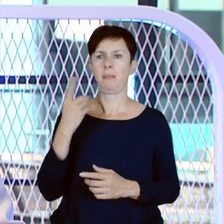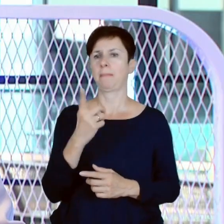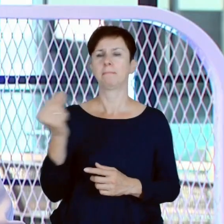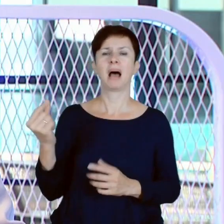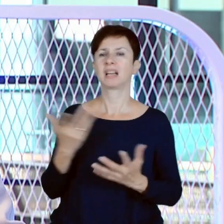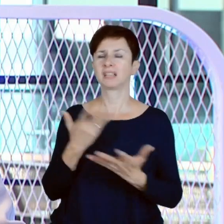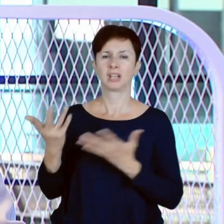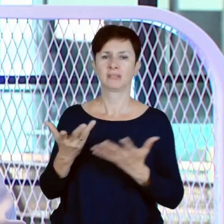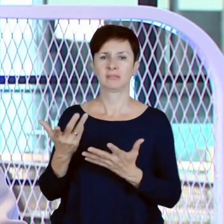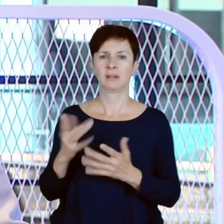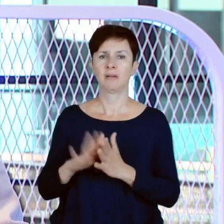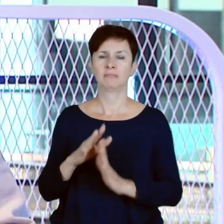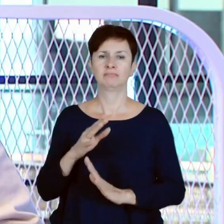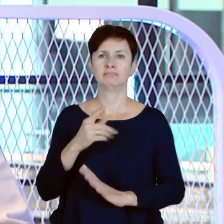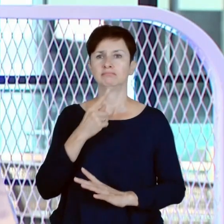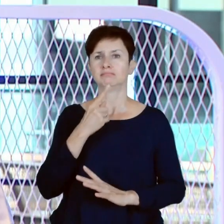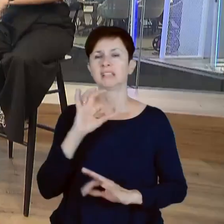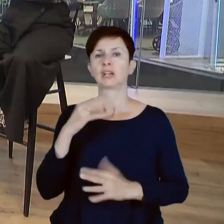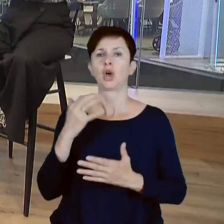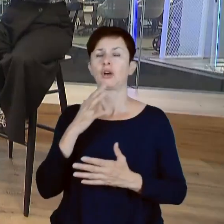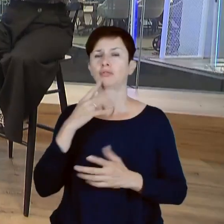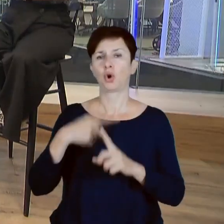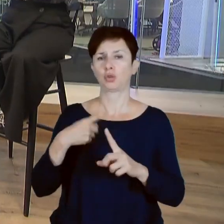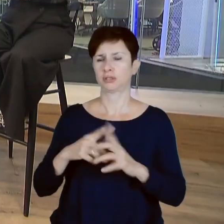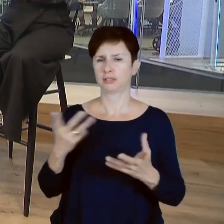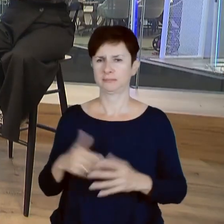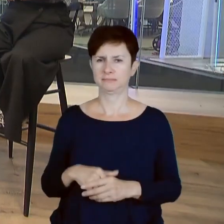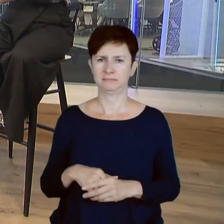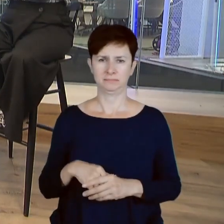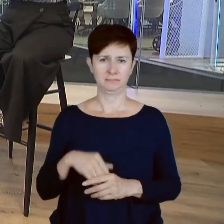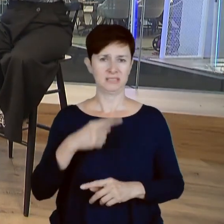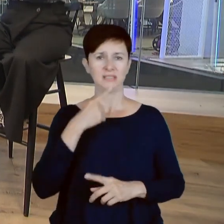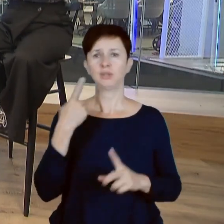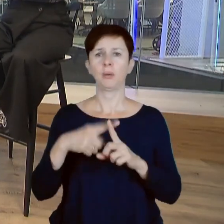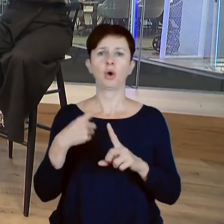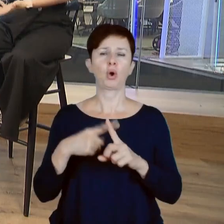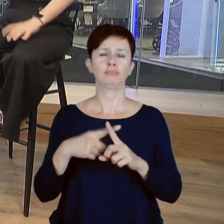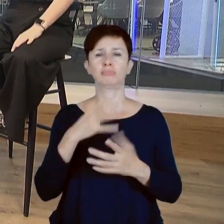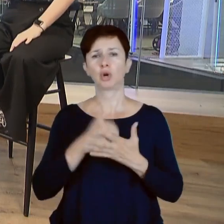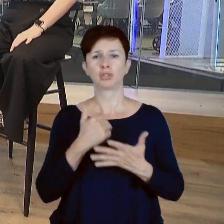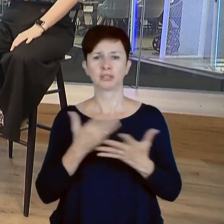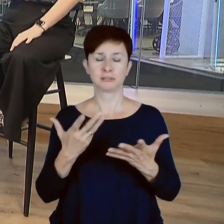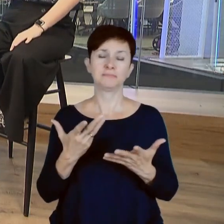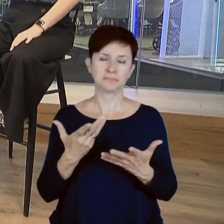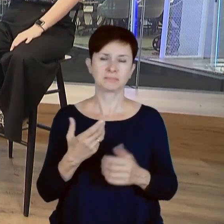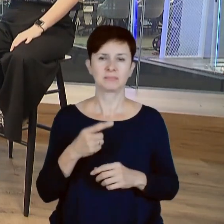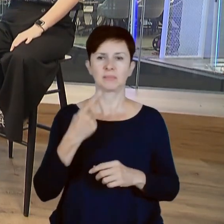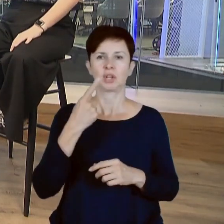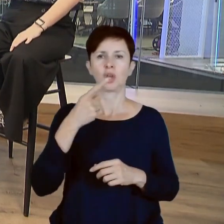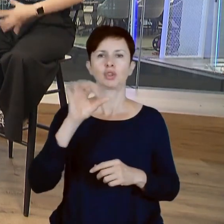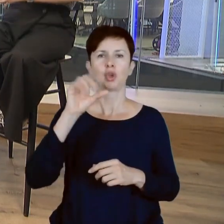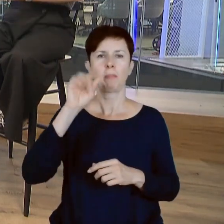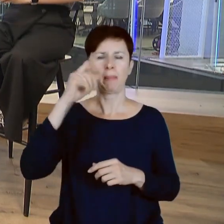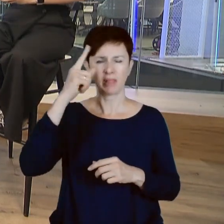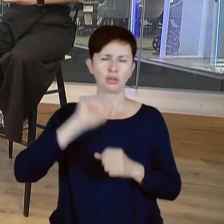mówienia językiem korzyści. Znaczy język korzyści, no to jest w ogóle coś, co do nas wszystkich przemawia. Mówiąc o dopaminie, no to trudno nie mówić o języku korzyści, ale ja